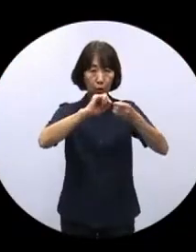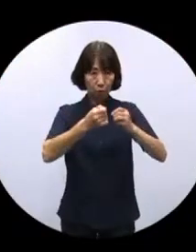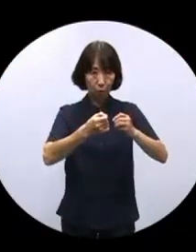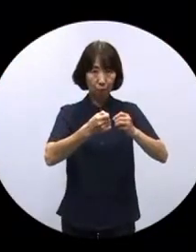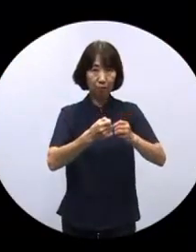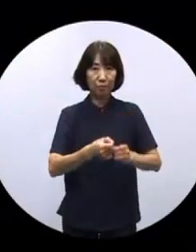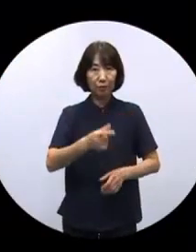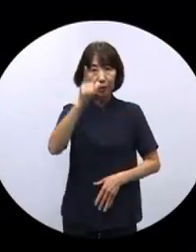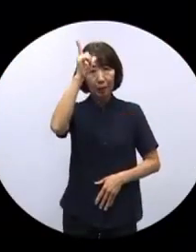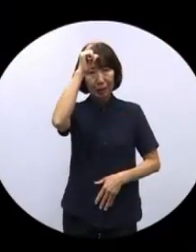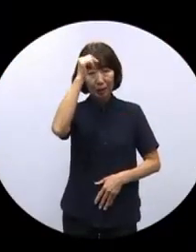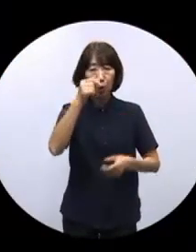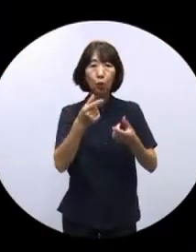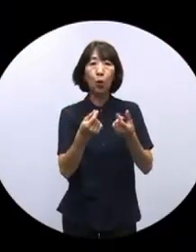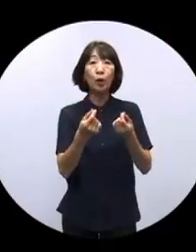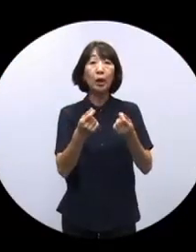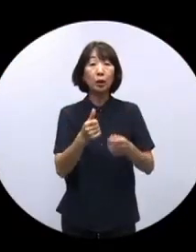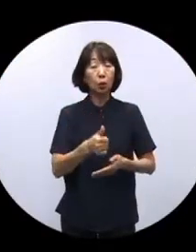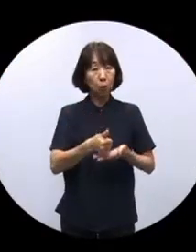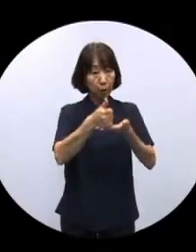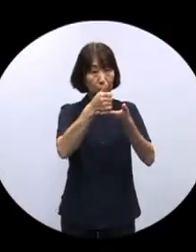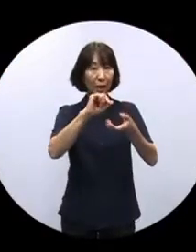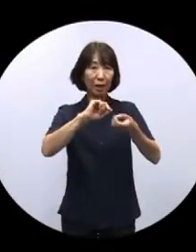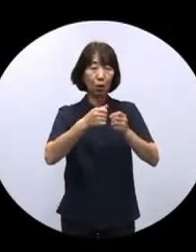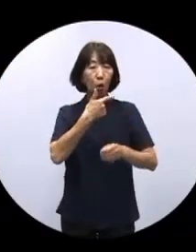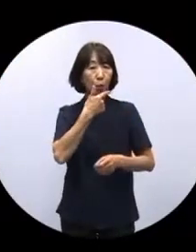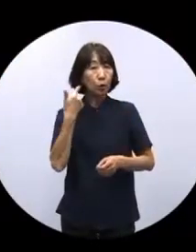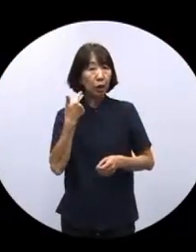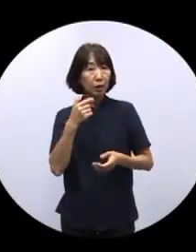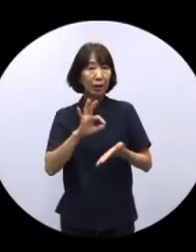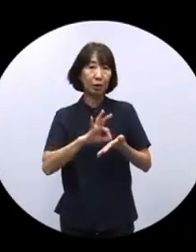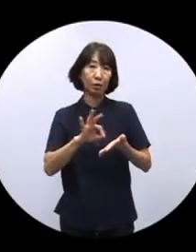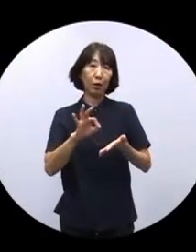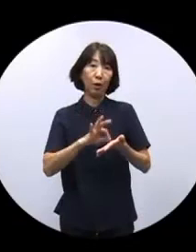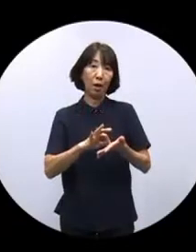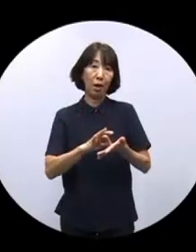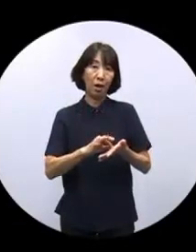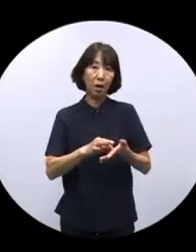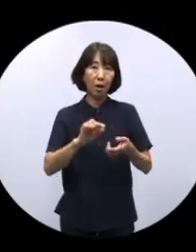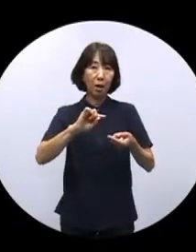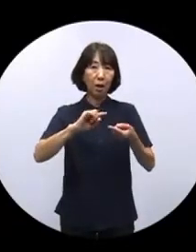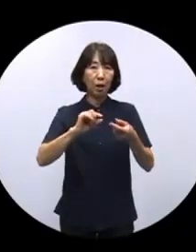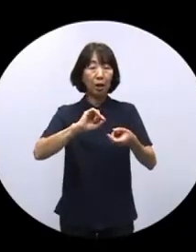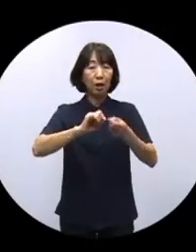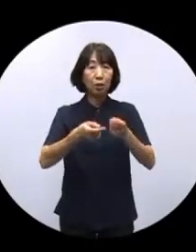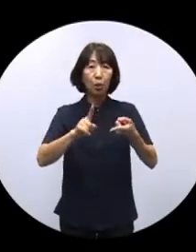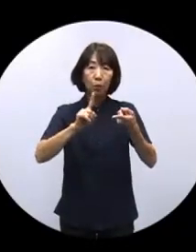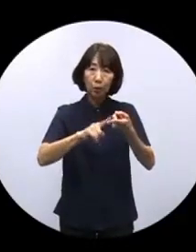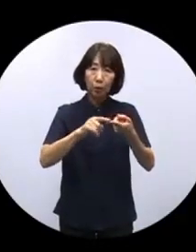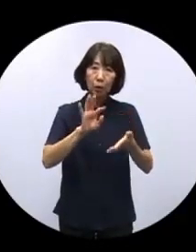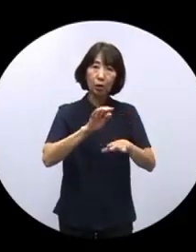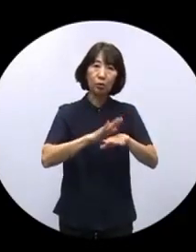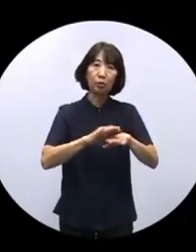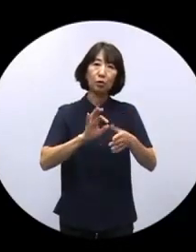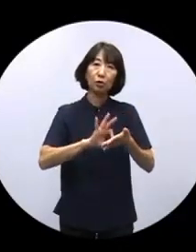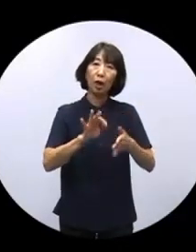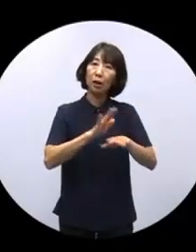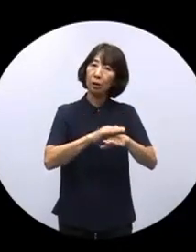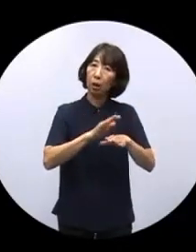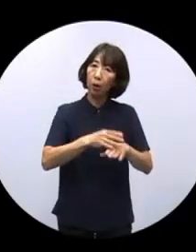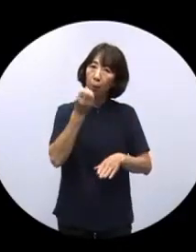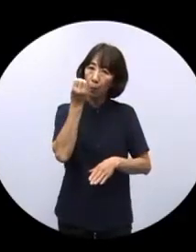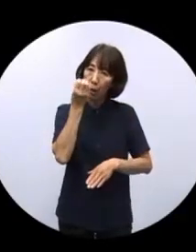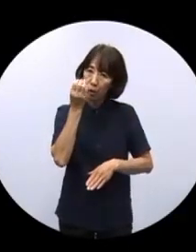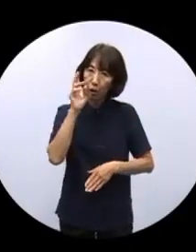である黄色と同じく高貴な色紫が使われ、色のコンビネーションとして非常に珍しいそうです